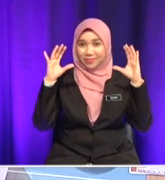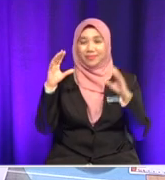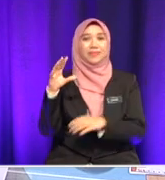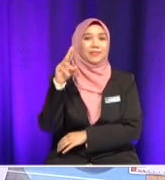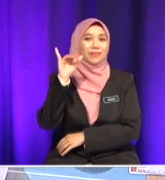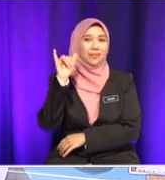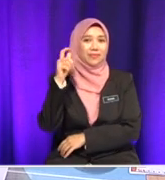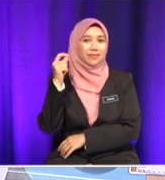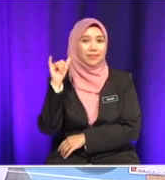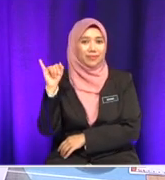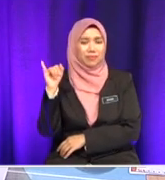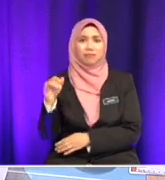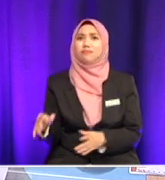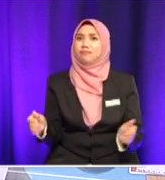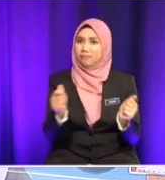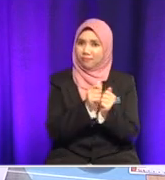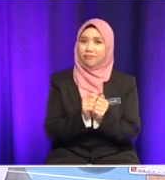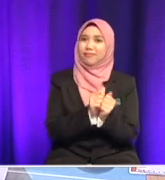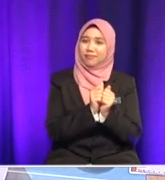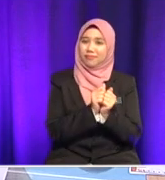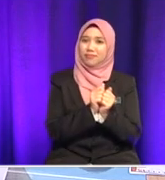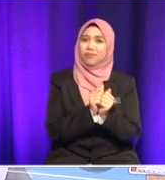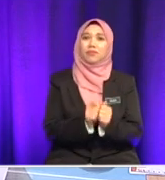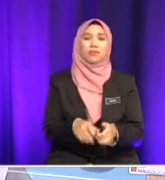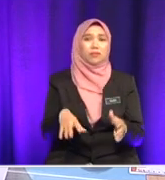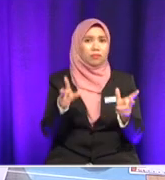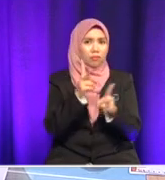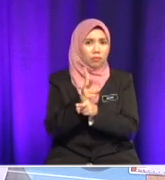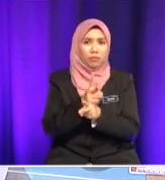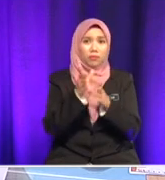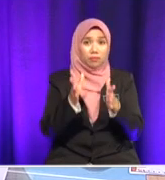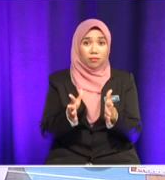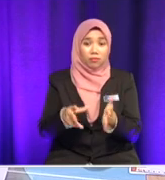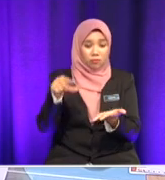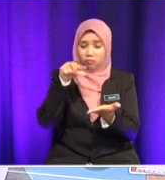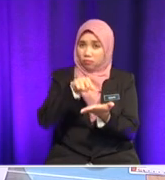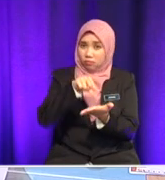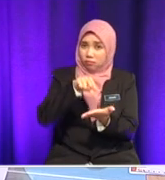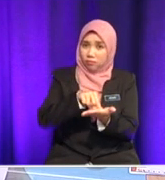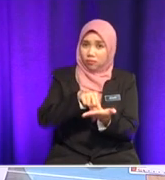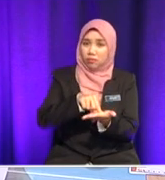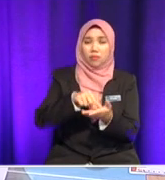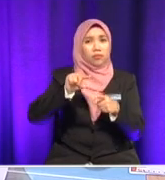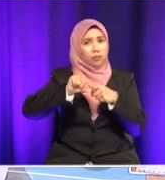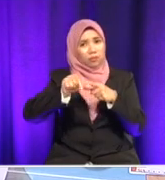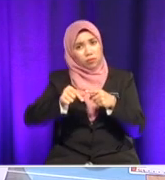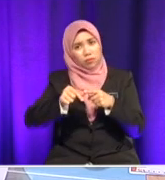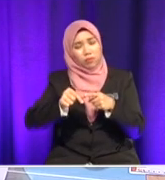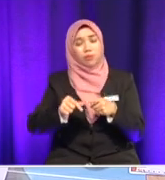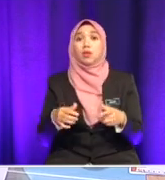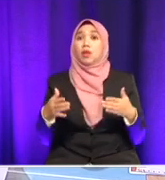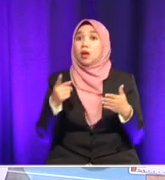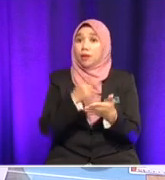tentang peternak udang ataupun peternak ayam peternak soto Apakah faedah menjadi